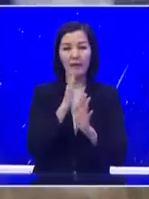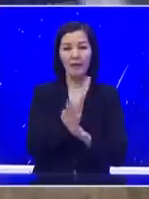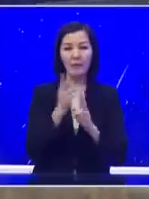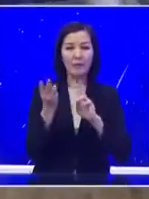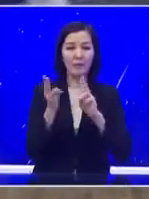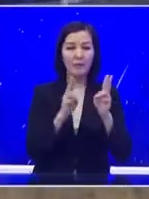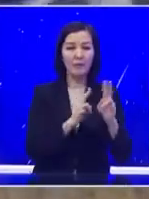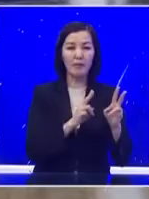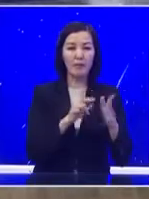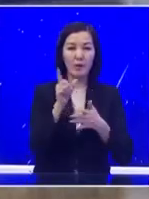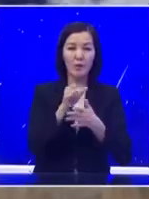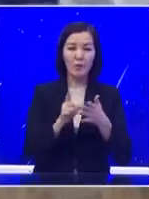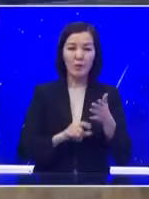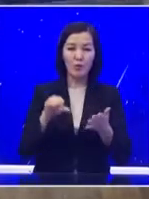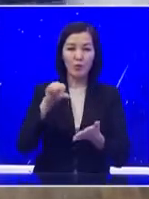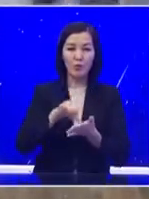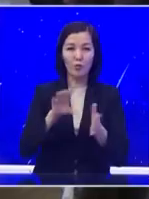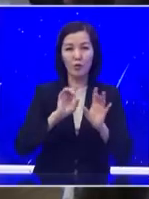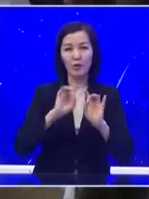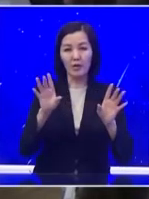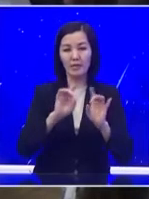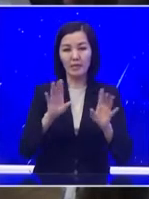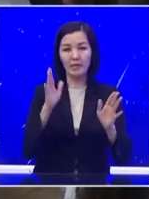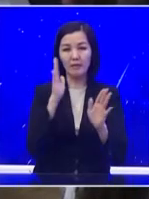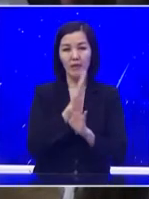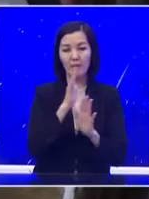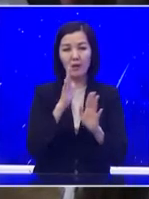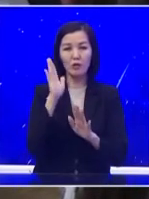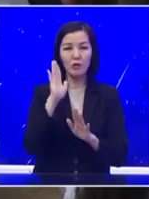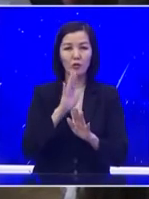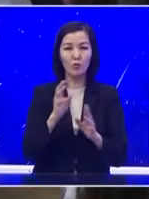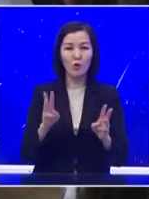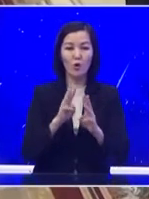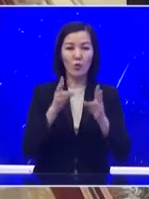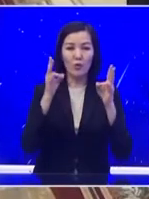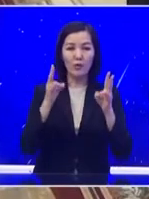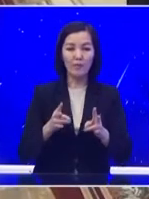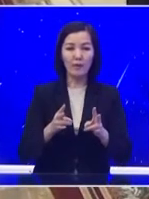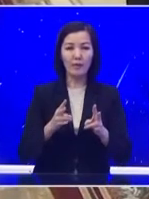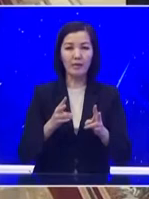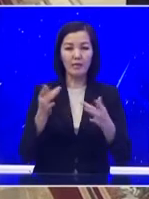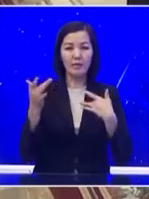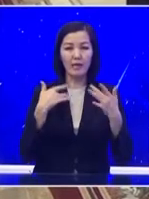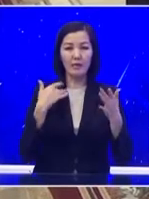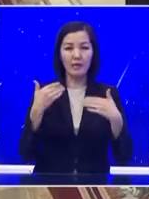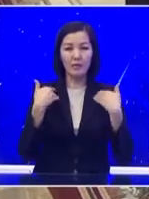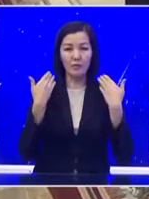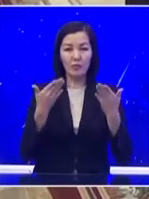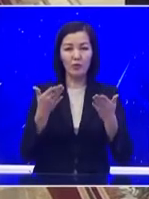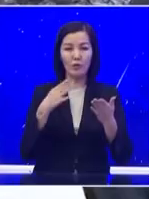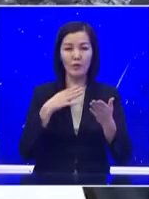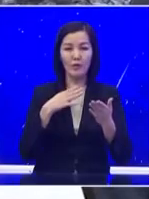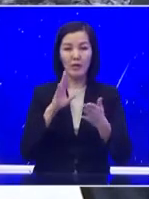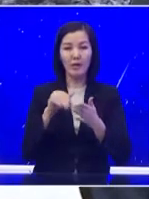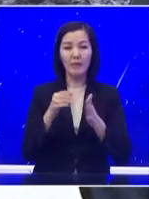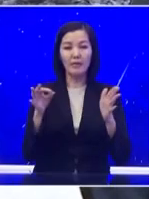билеп, өміршең өлеңдер оқыды. Сондай-ақ табиғатта болып жатқан су от апаттарын сахналық қойылым арқылы көпшілік назарына ұсынды.